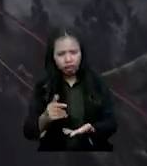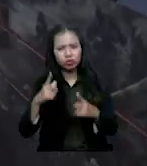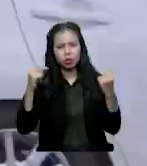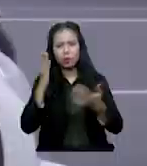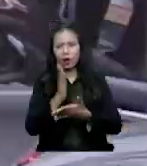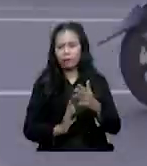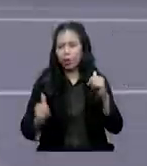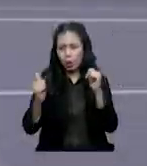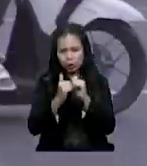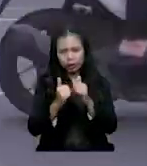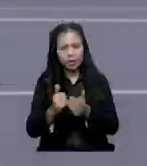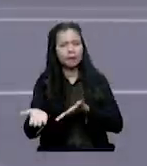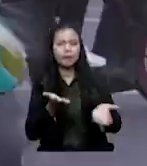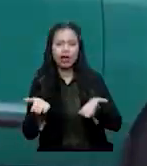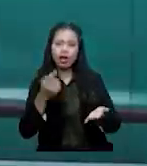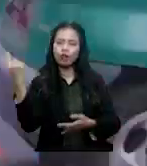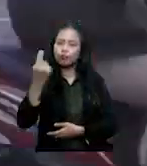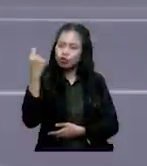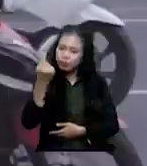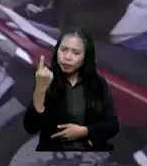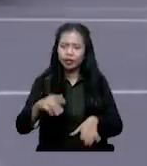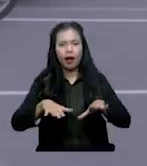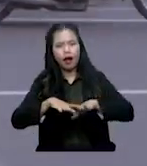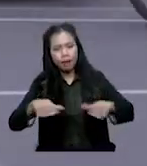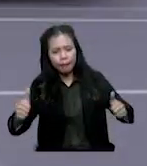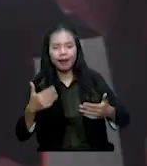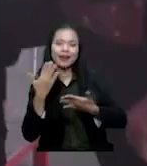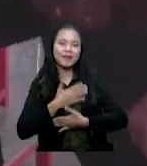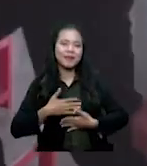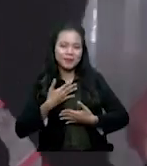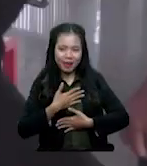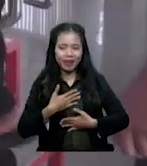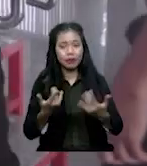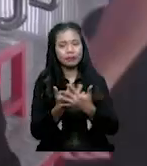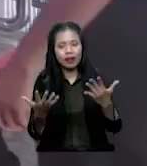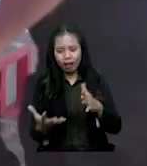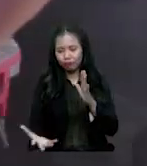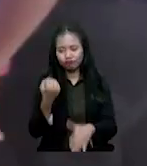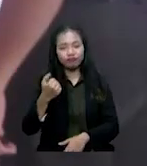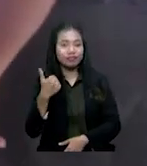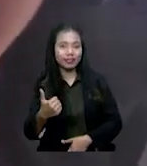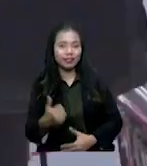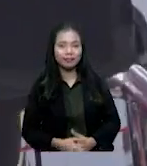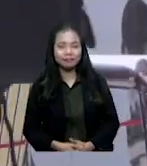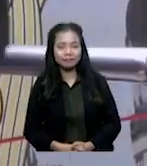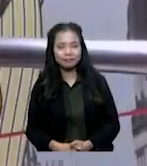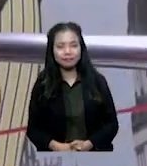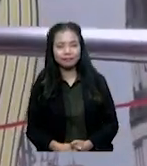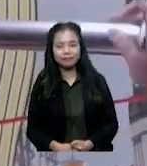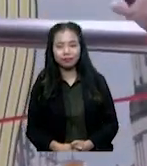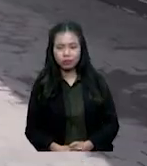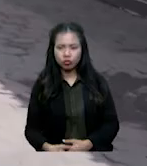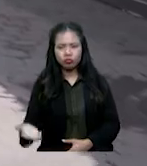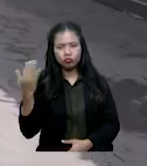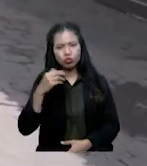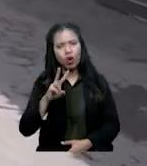pada sektor transportasi umum yang aman, nyaman, dan terjangkau bagi masyarakat. Sejak dioperasikan dari tahun